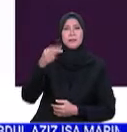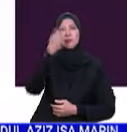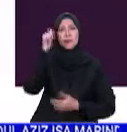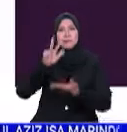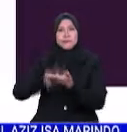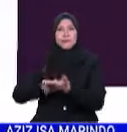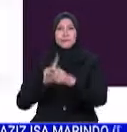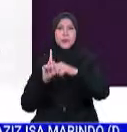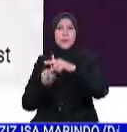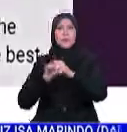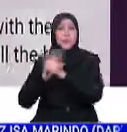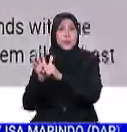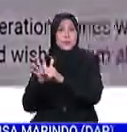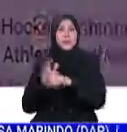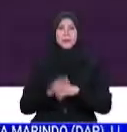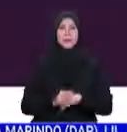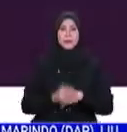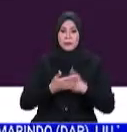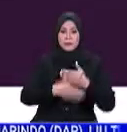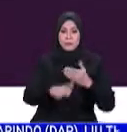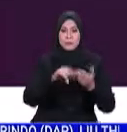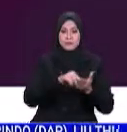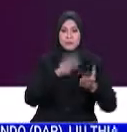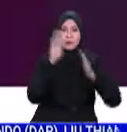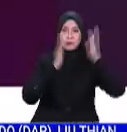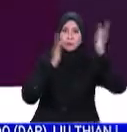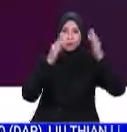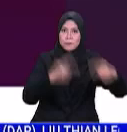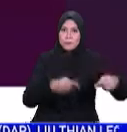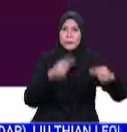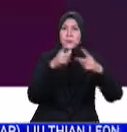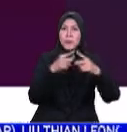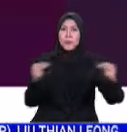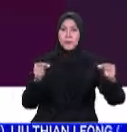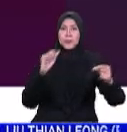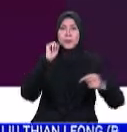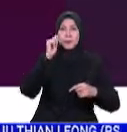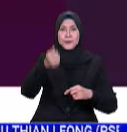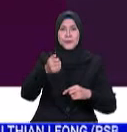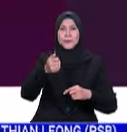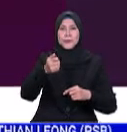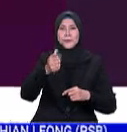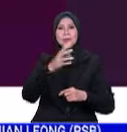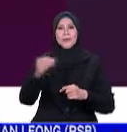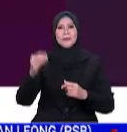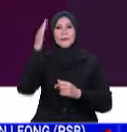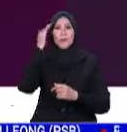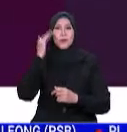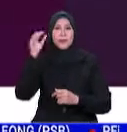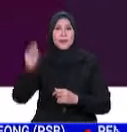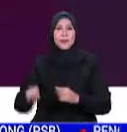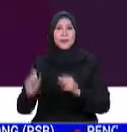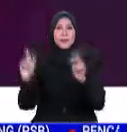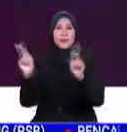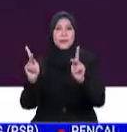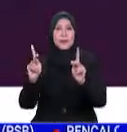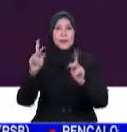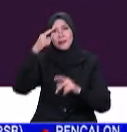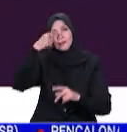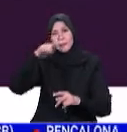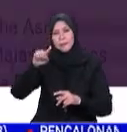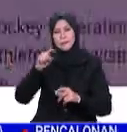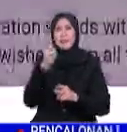positif COVID-19. Selepas ini, Malaysia dijadual menentang Jepun pada esok, diikuti Korea Selatan pada Khamis dan